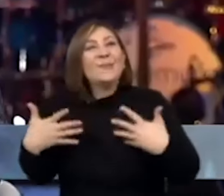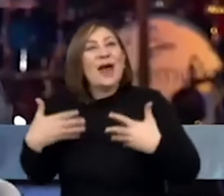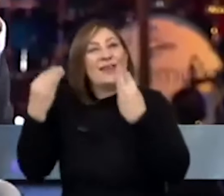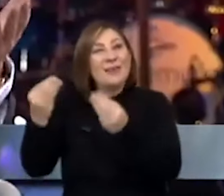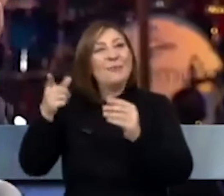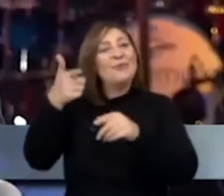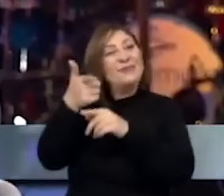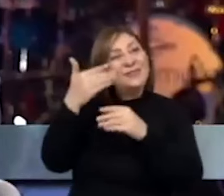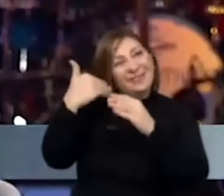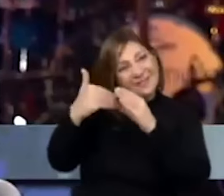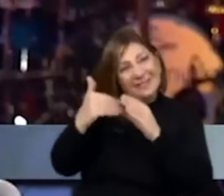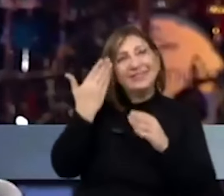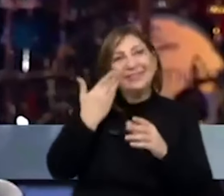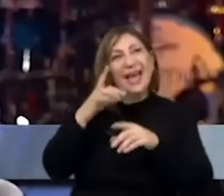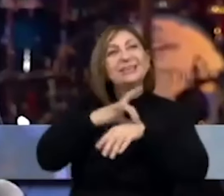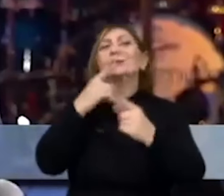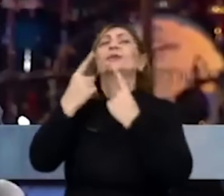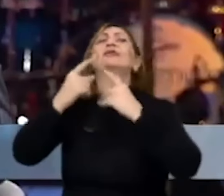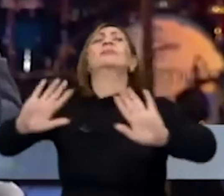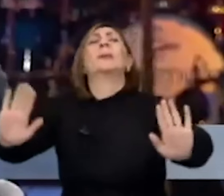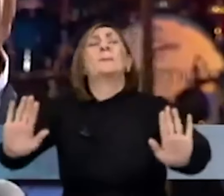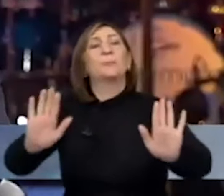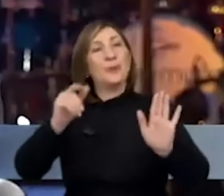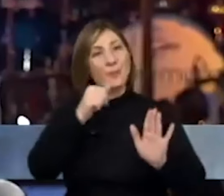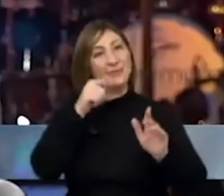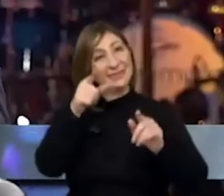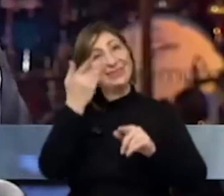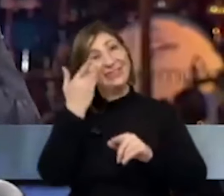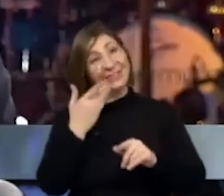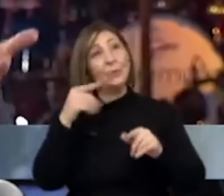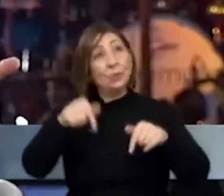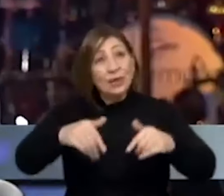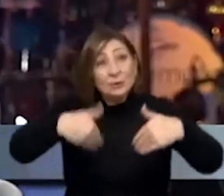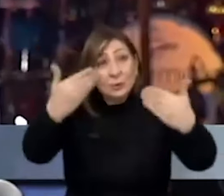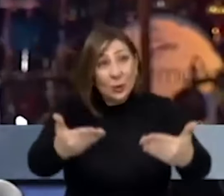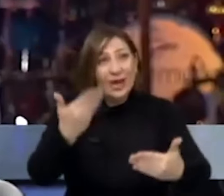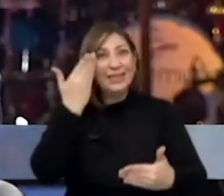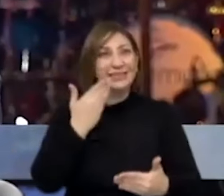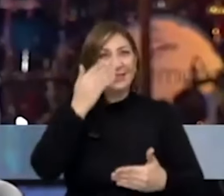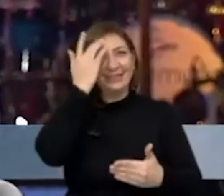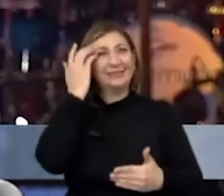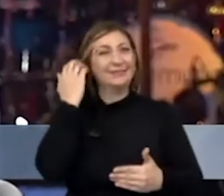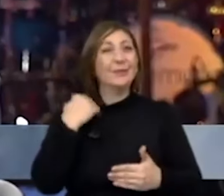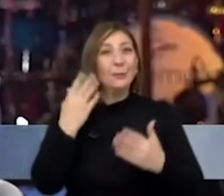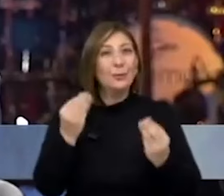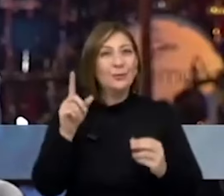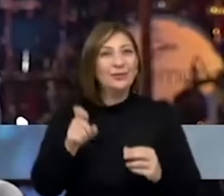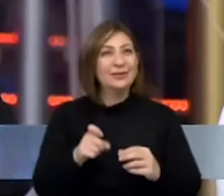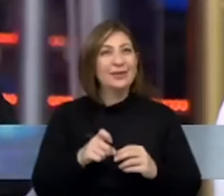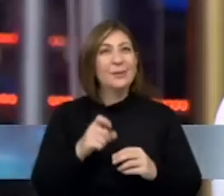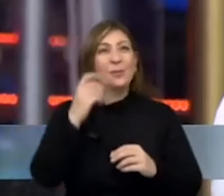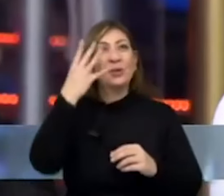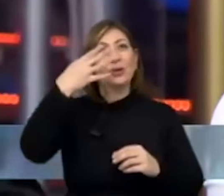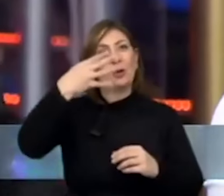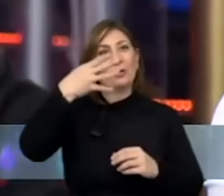Bu videoda hastalığından söz etmeden babanızı biraz siz izletirken, hatta bundan sonrasını izletin lütfen. Ne olur mu? Hatta bir